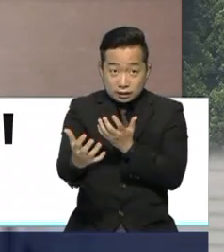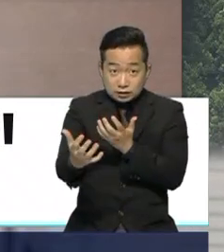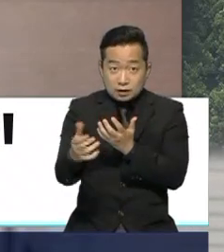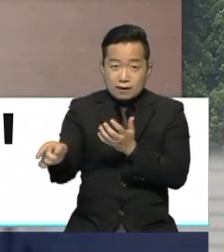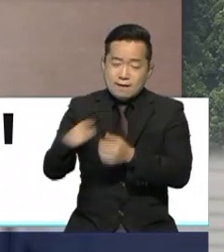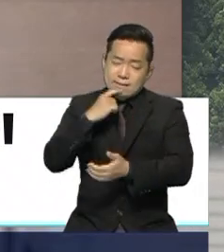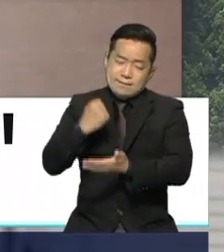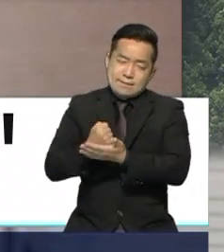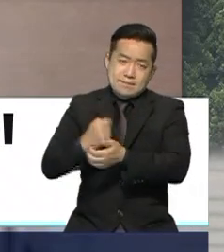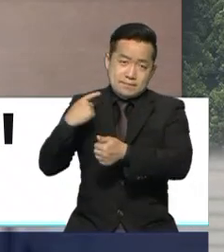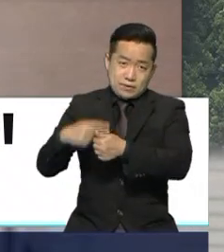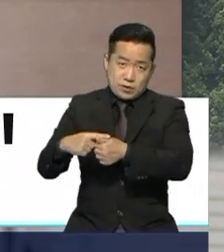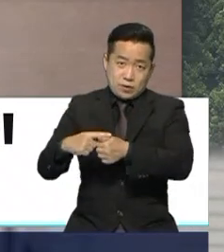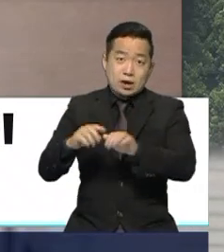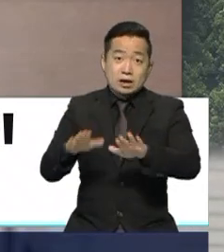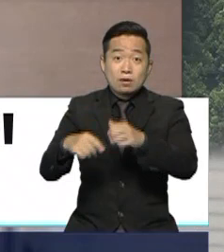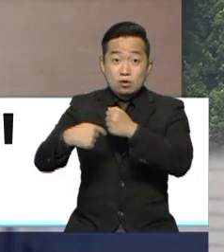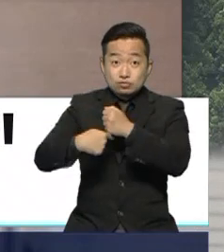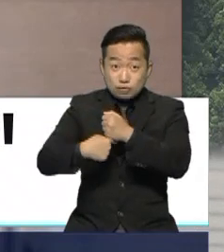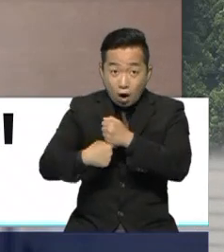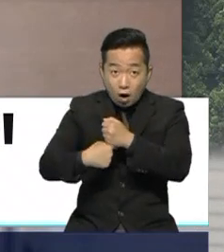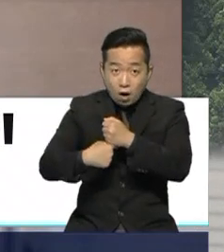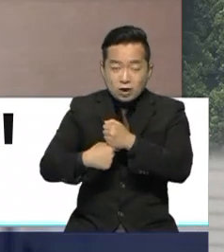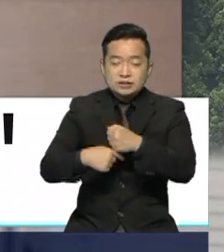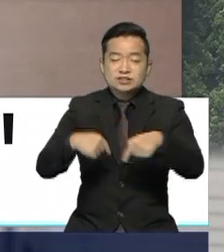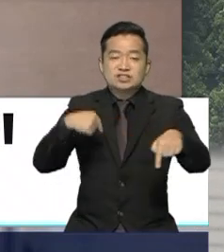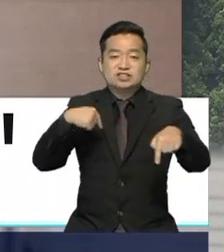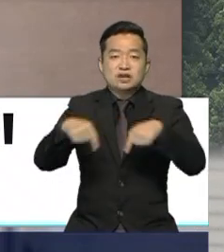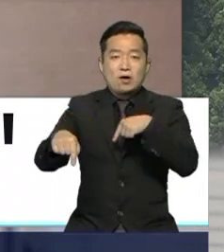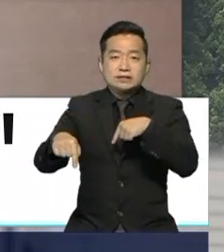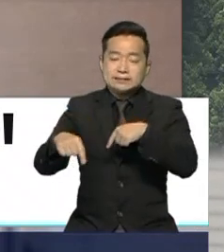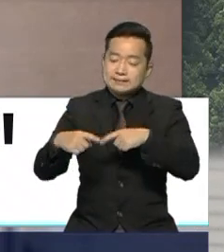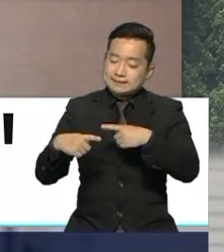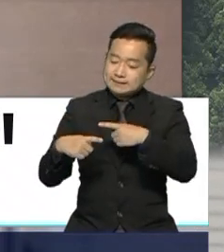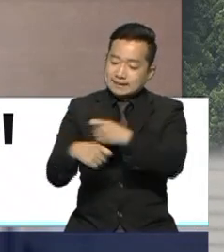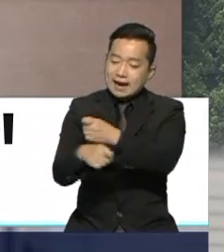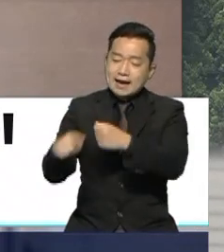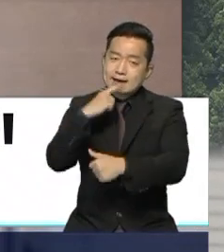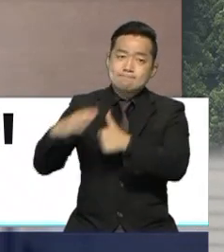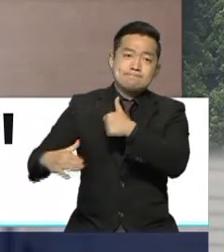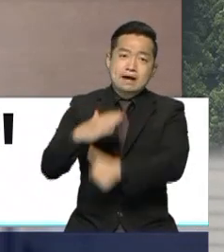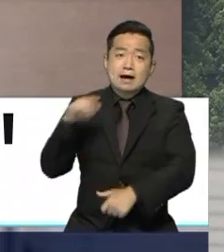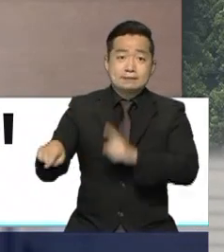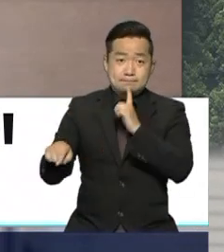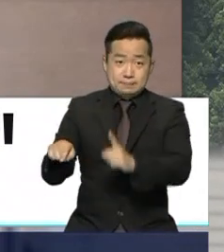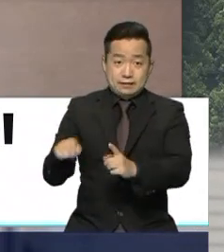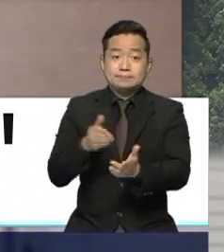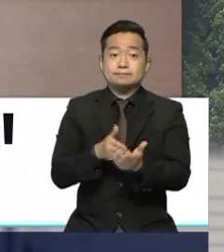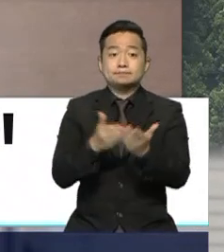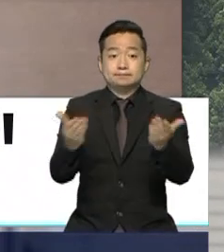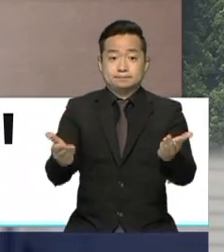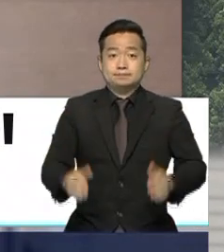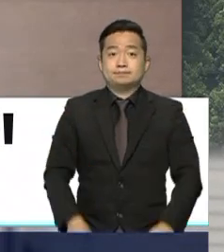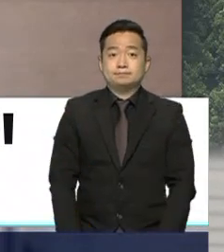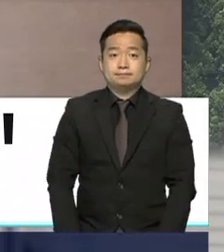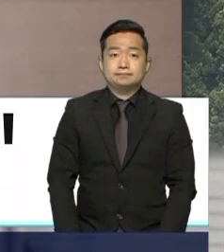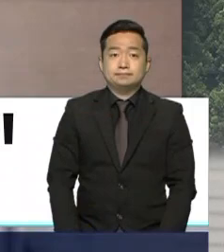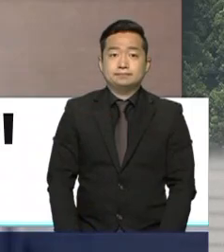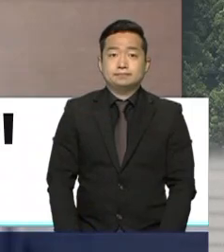작심 비판했습니다. 이번 수사 의뢰는 명백한 정치 공작이라고 강조했습니다. 배준우 기자가